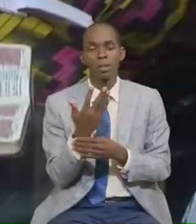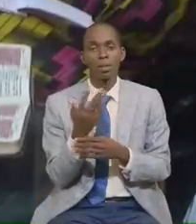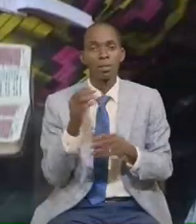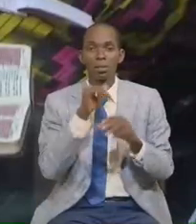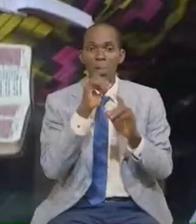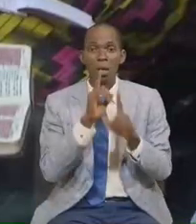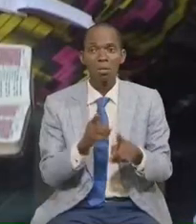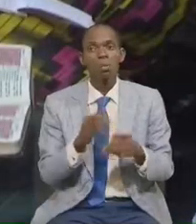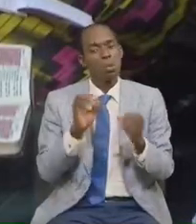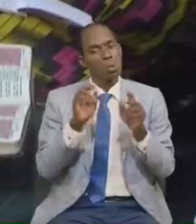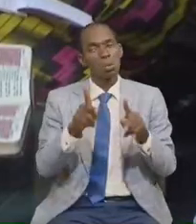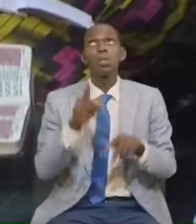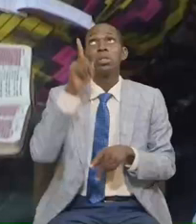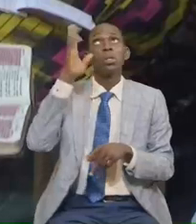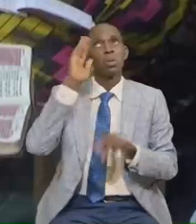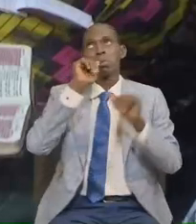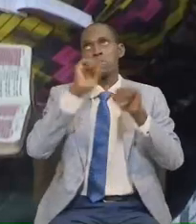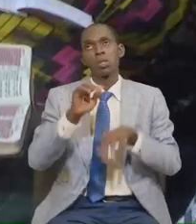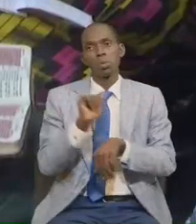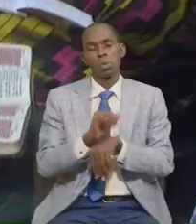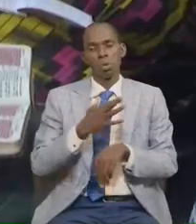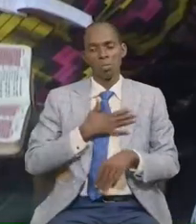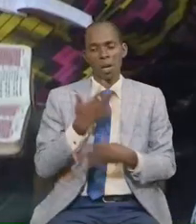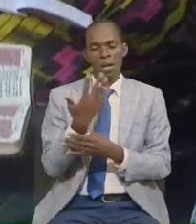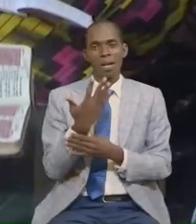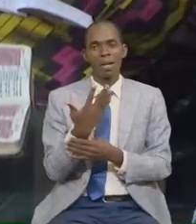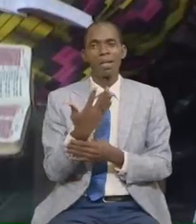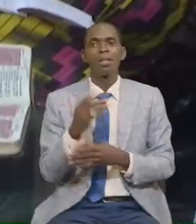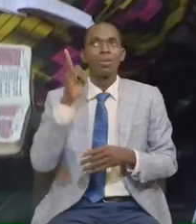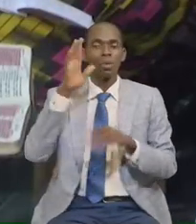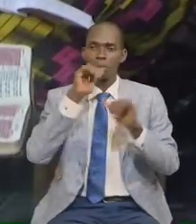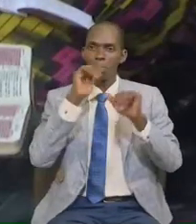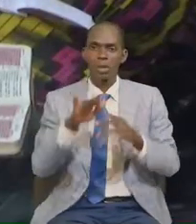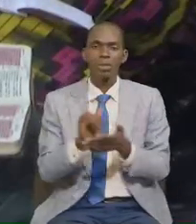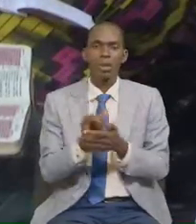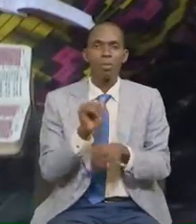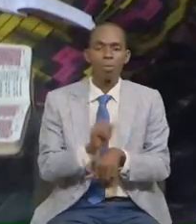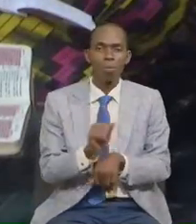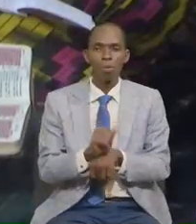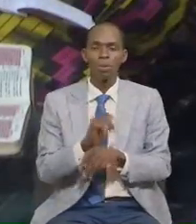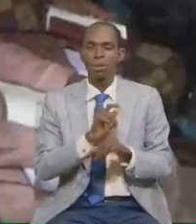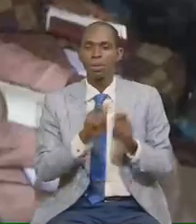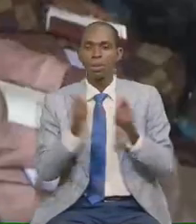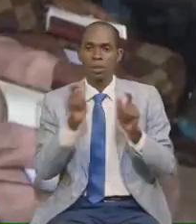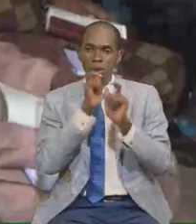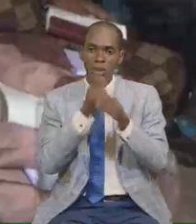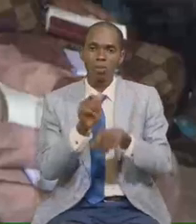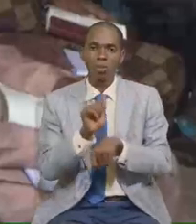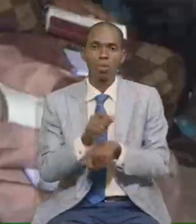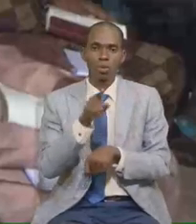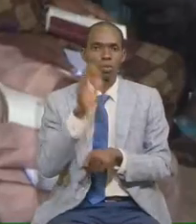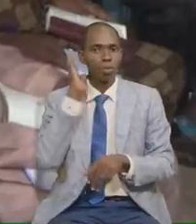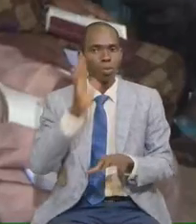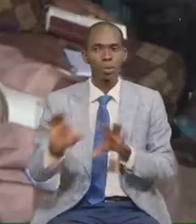mes mains. Il va bénir cette œuvre, une œuvre que tu feras et sera récompensée au nom